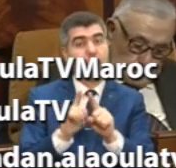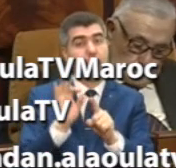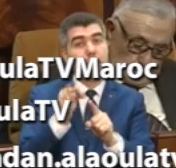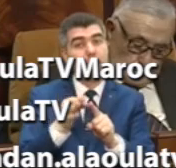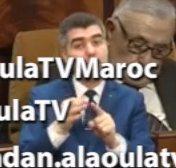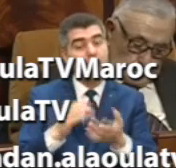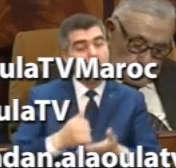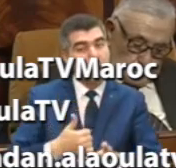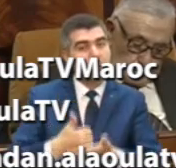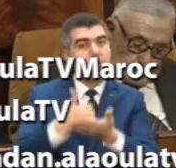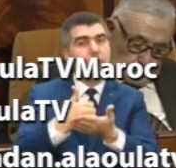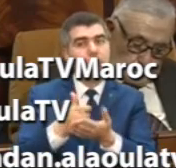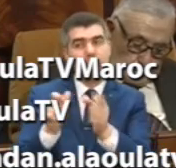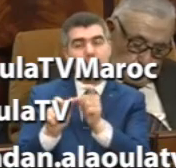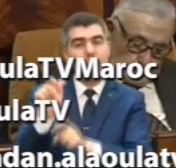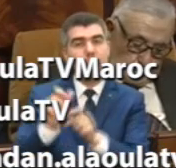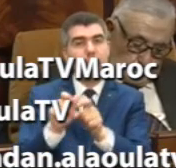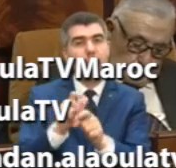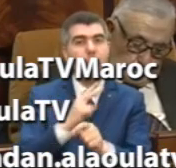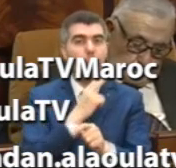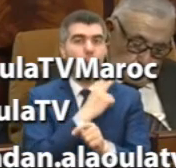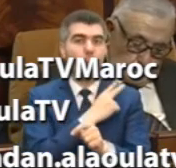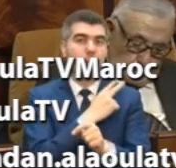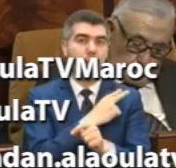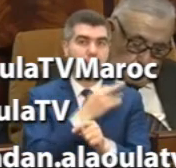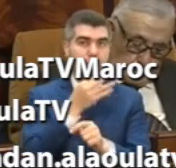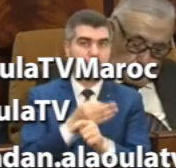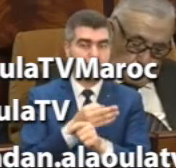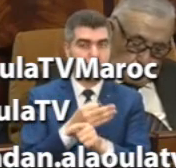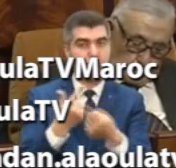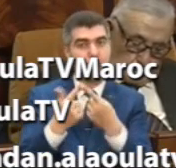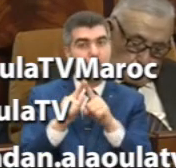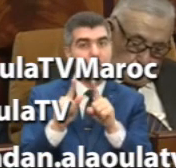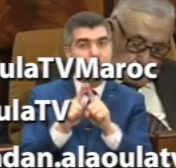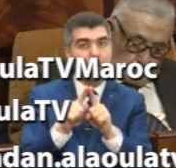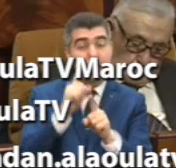لإيجاد حل لهؤلاء الأساتذة، لأن أصبح يؤثر